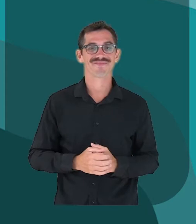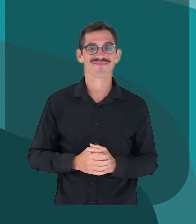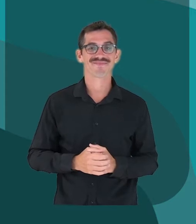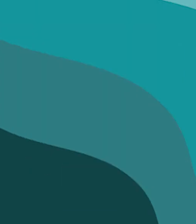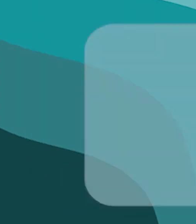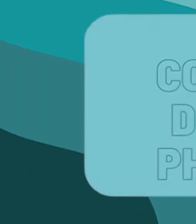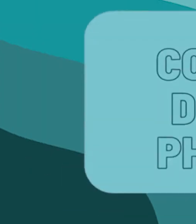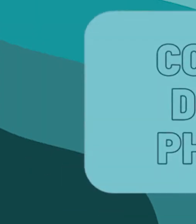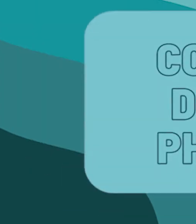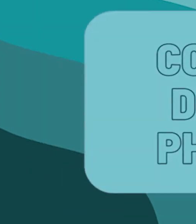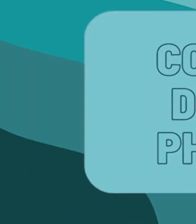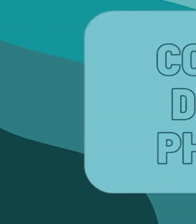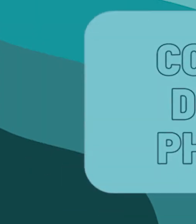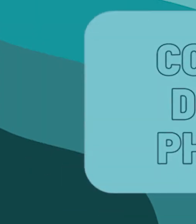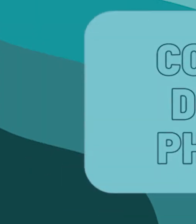a été génial.